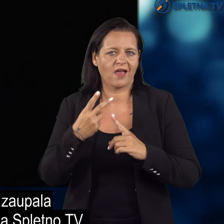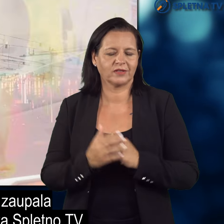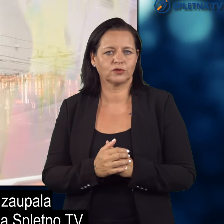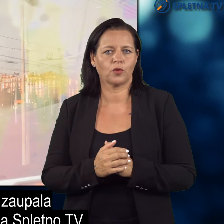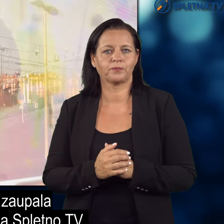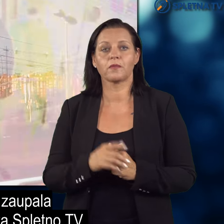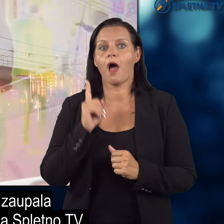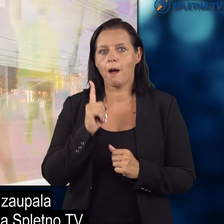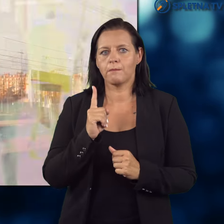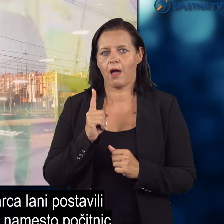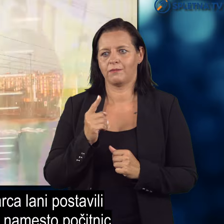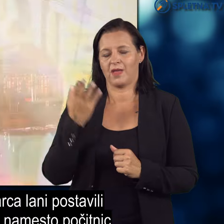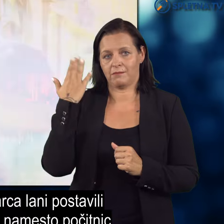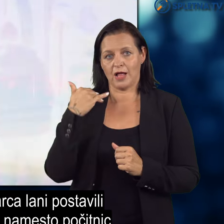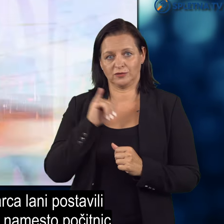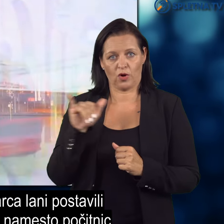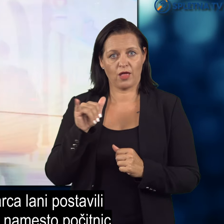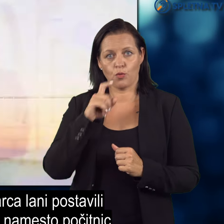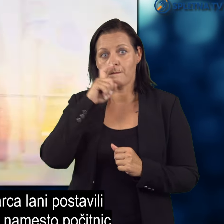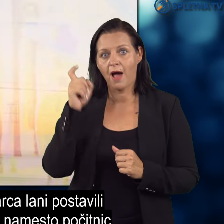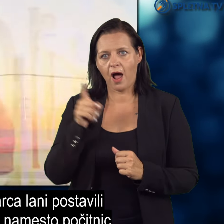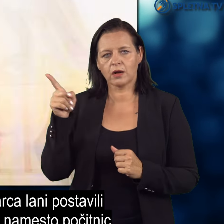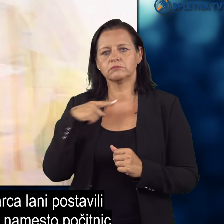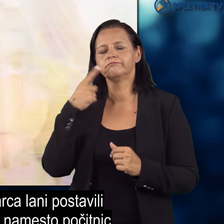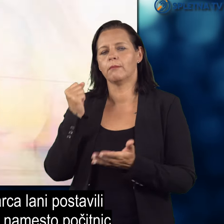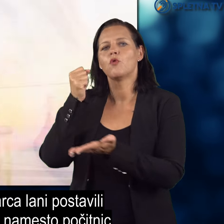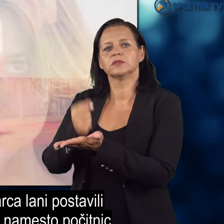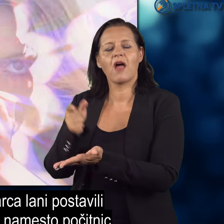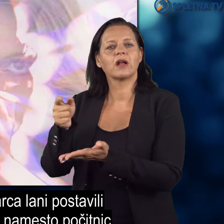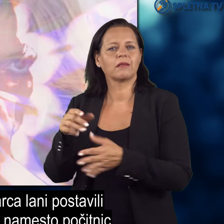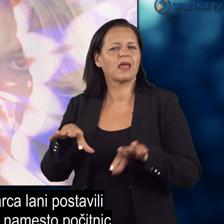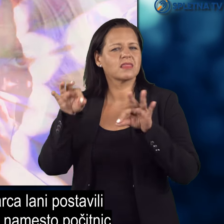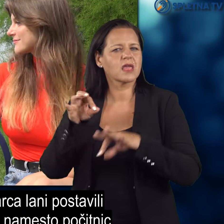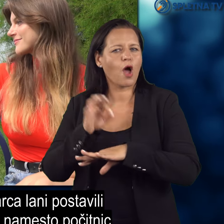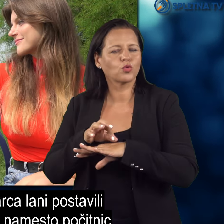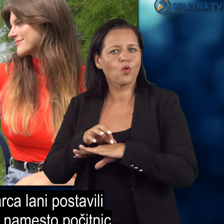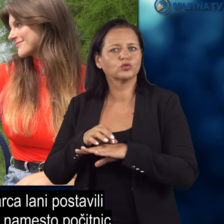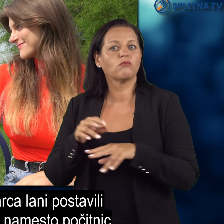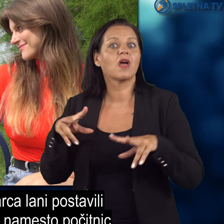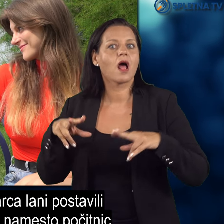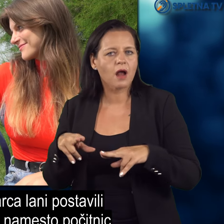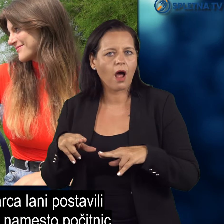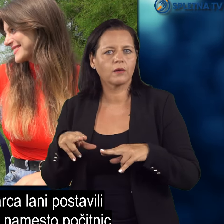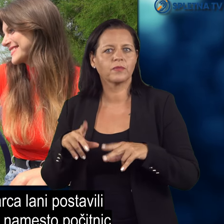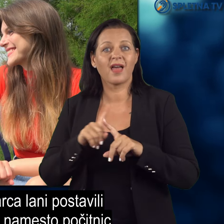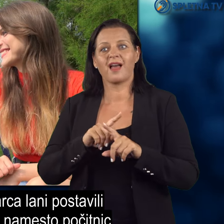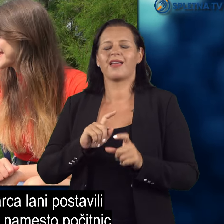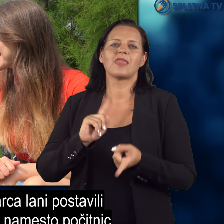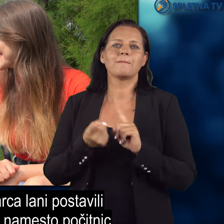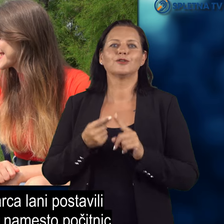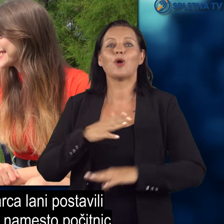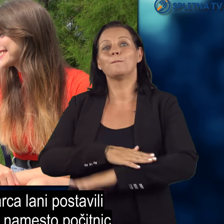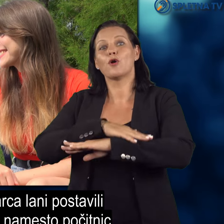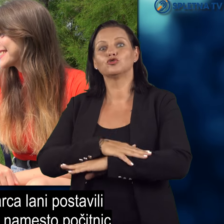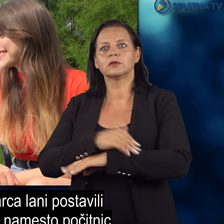TV. Vendar so ji marca lani postavili diagnozo raka in namesto počitnic se je